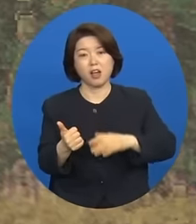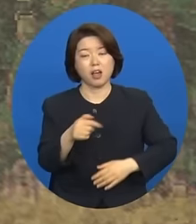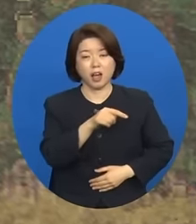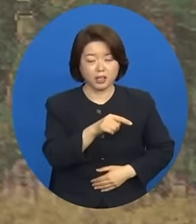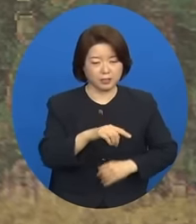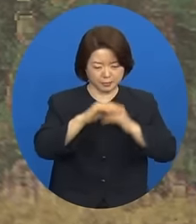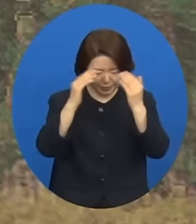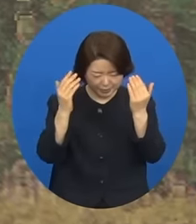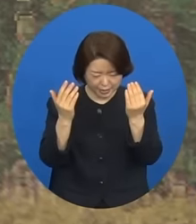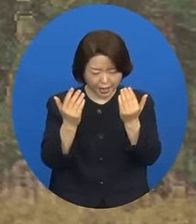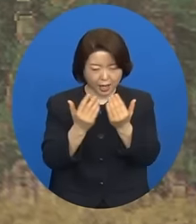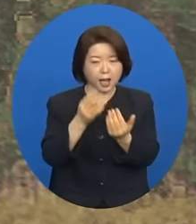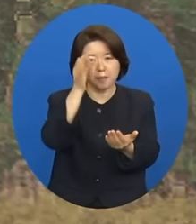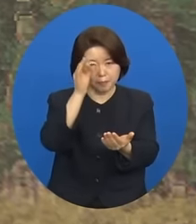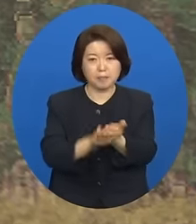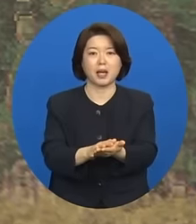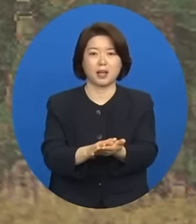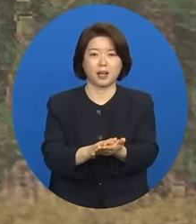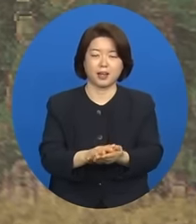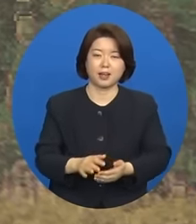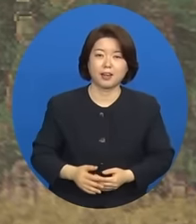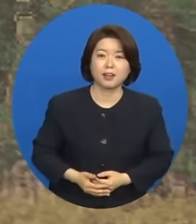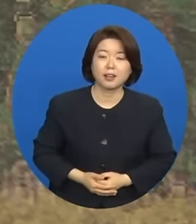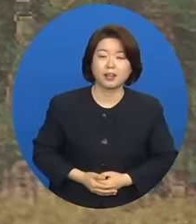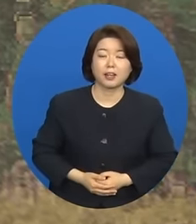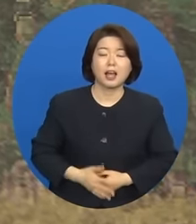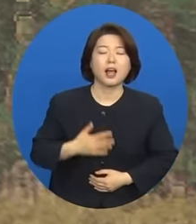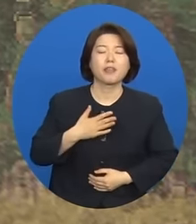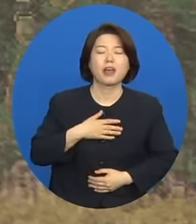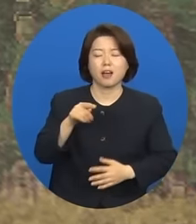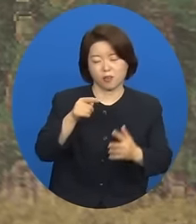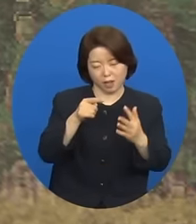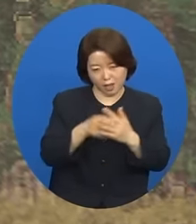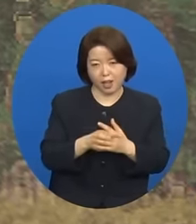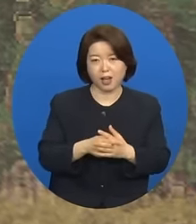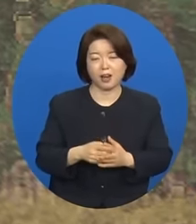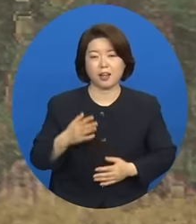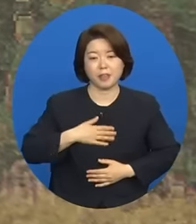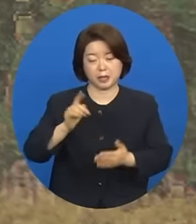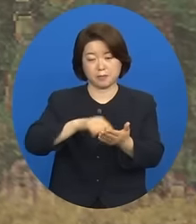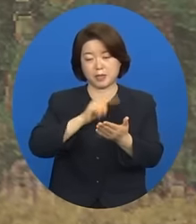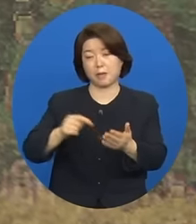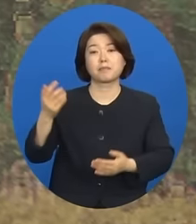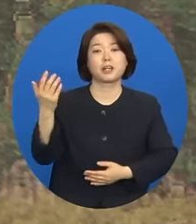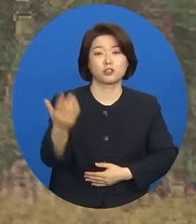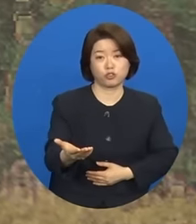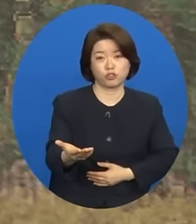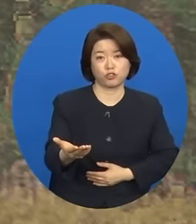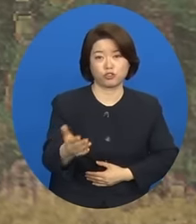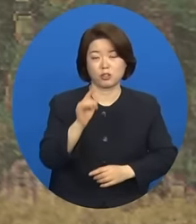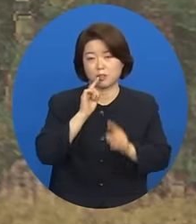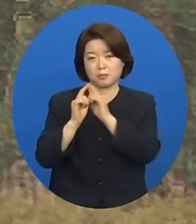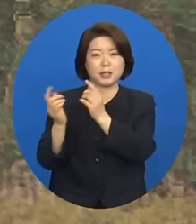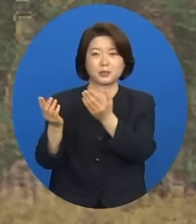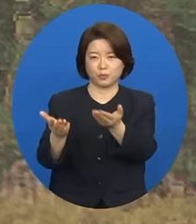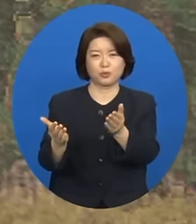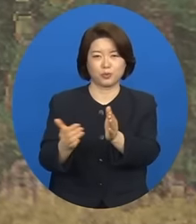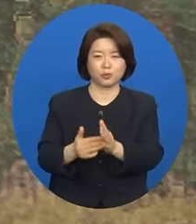것이죠. 그러면서 내가 그것을 아니까 내가 너에게 갚아주는 거야 라고 말씀을 하는